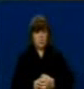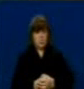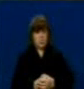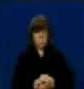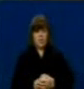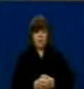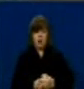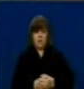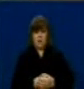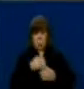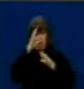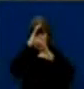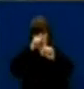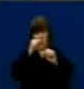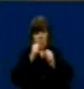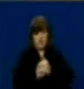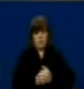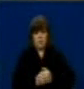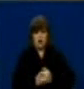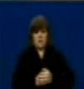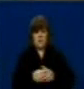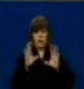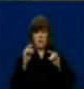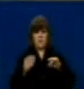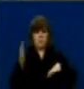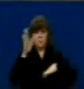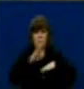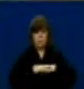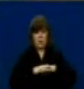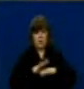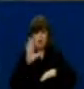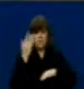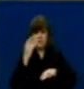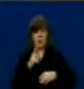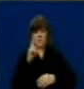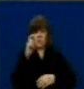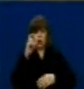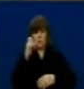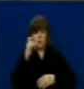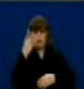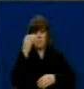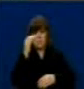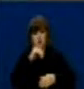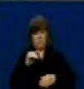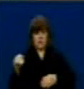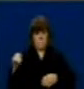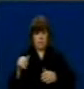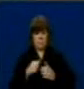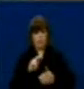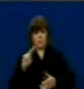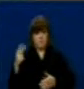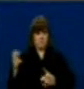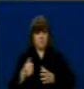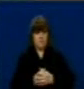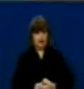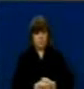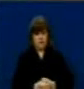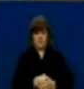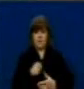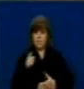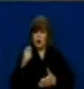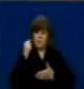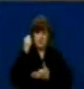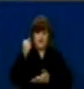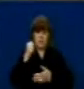me të cilat në ambasada do të 10 fishohet nga 15.000 në 150.000 euro e të tjera e të tjera. Me këso